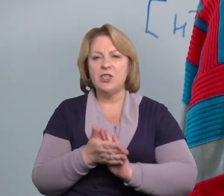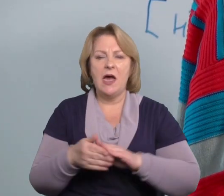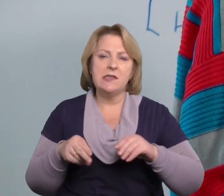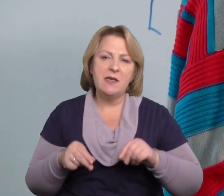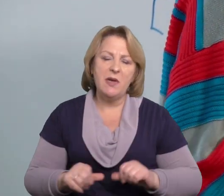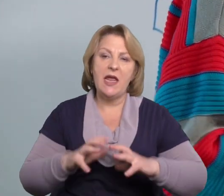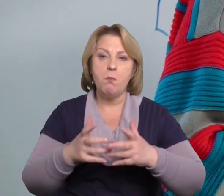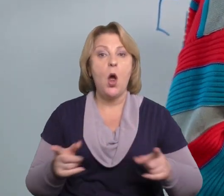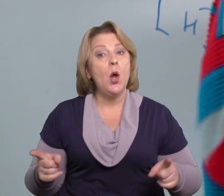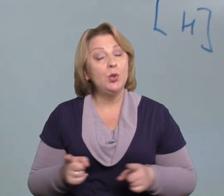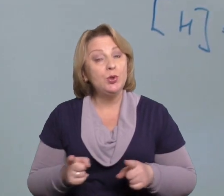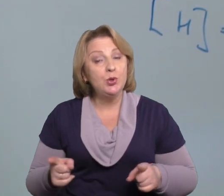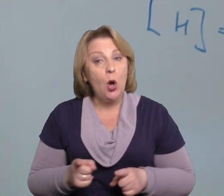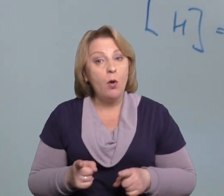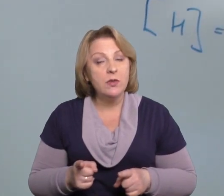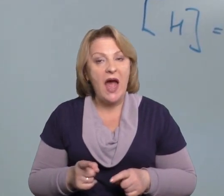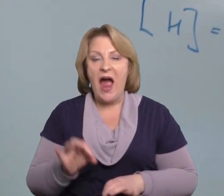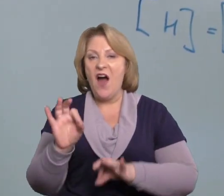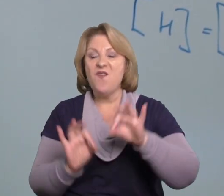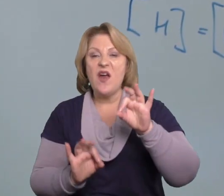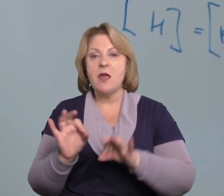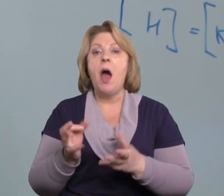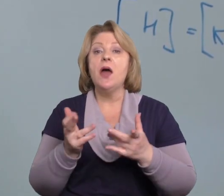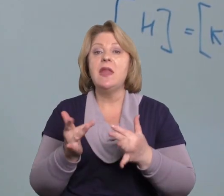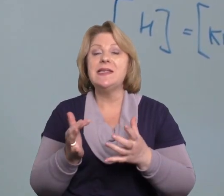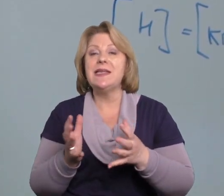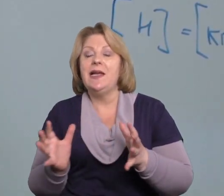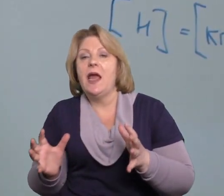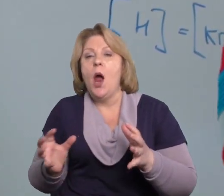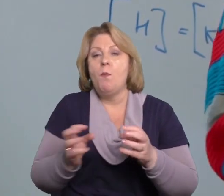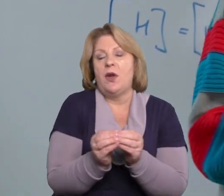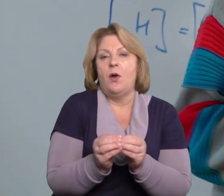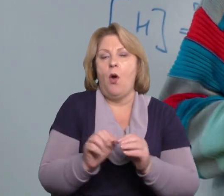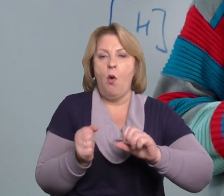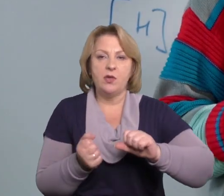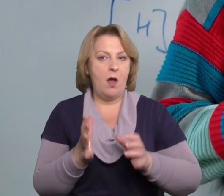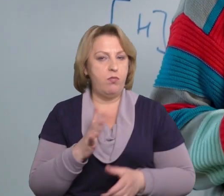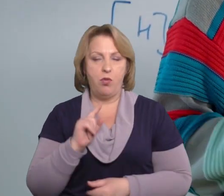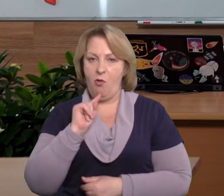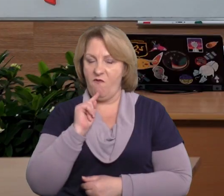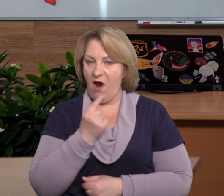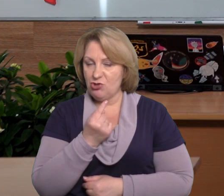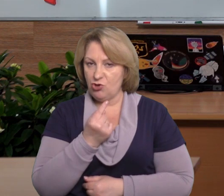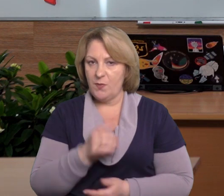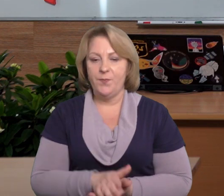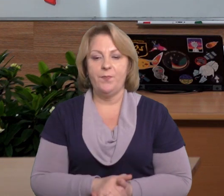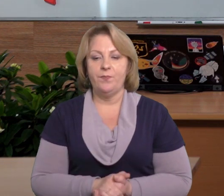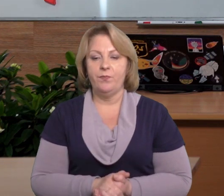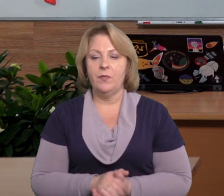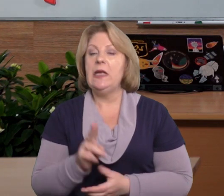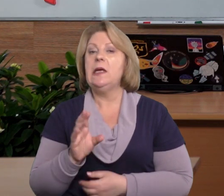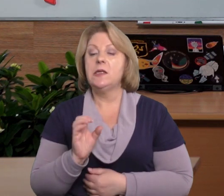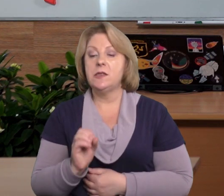так? Що виміряти, наскільки ж вони притягнулися одна до одної, було надзвичайно важко. Це